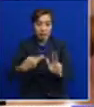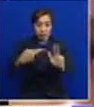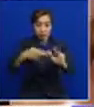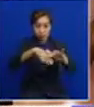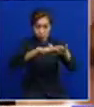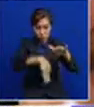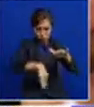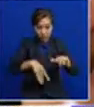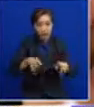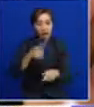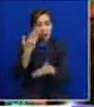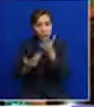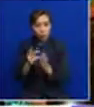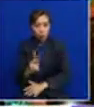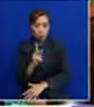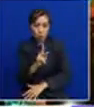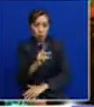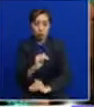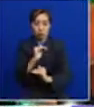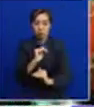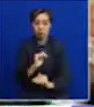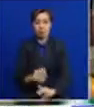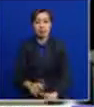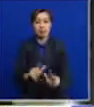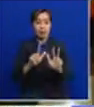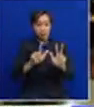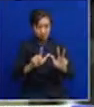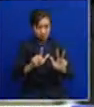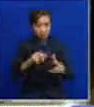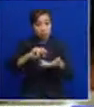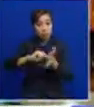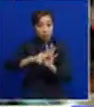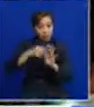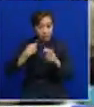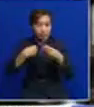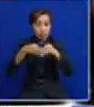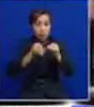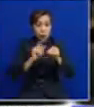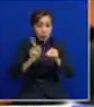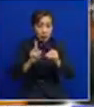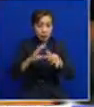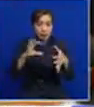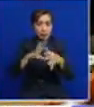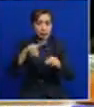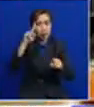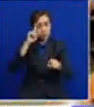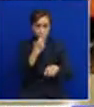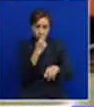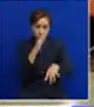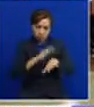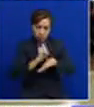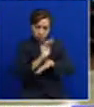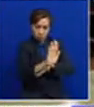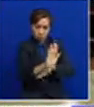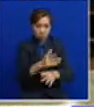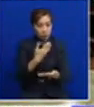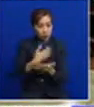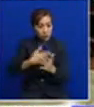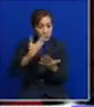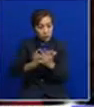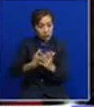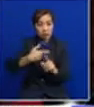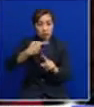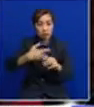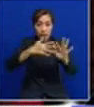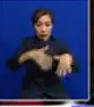งเงินกู้ไม่เกิน3ล้านบาทโดยจะใช้เงื่อนไขผ่อนปรนในการพิจารณาสัดส่วนความสามารถชำระหนี้ต่อรายได้เ